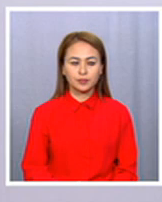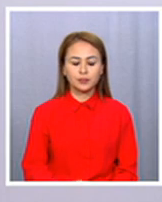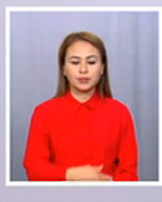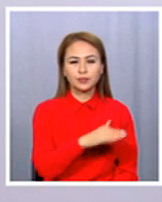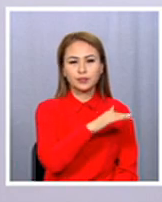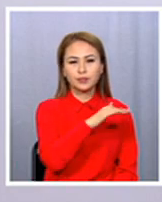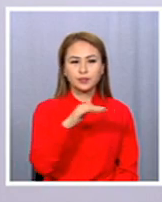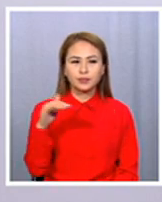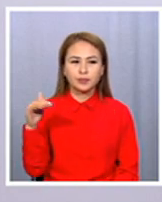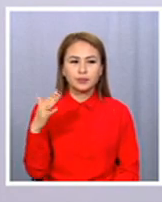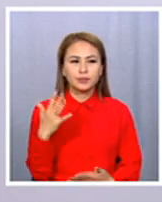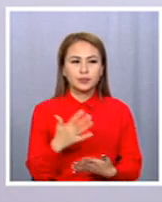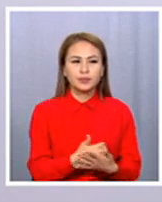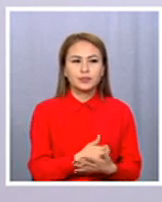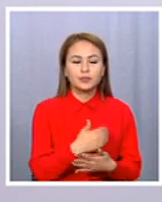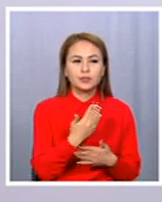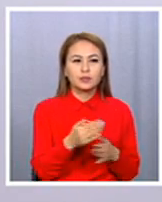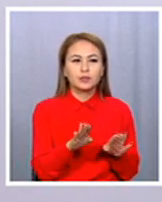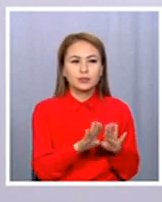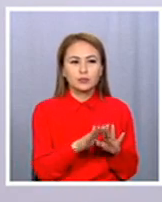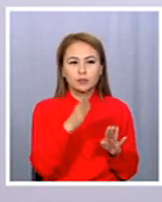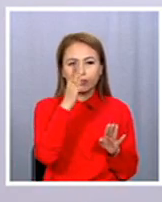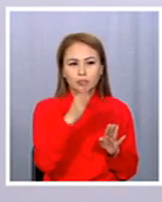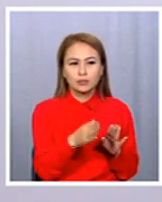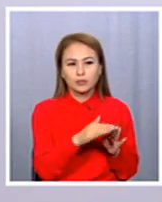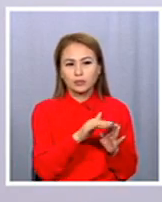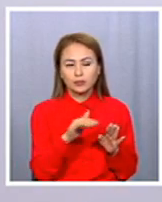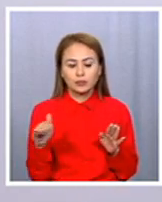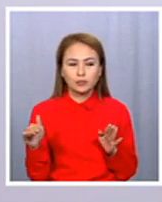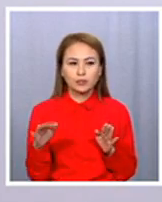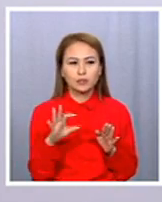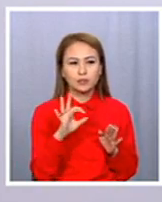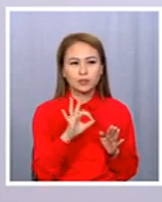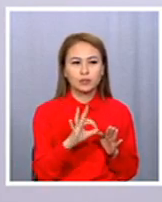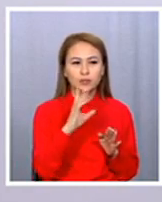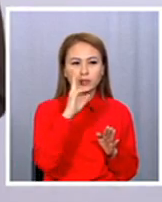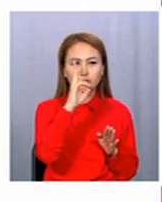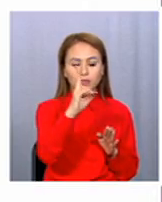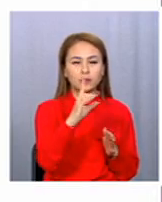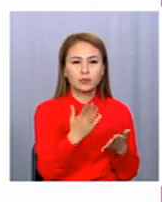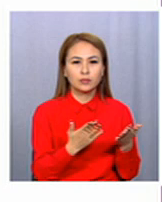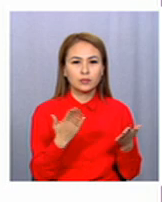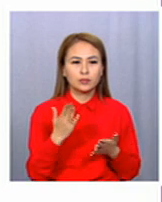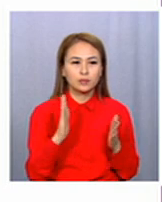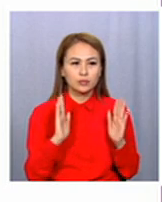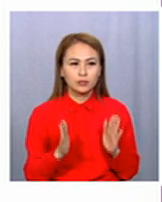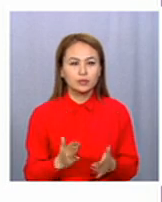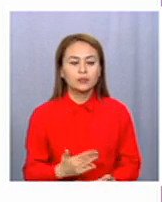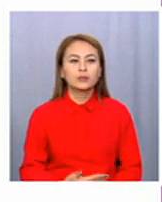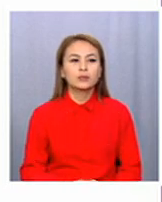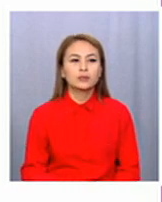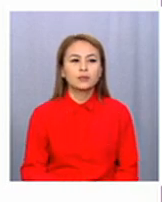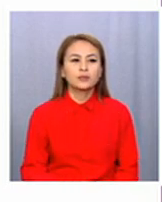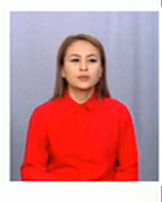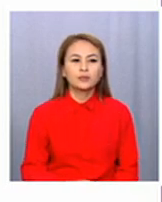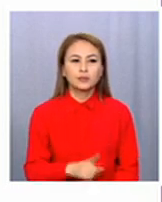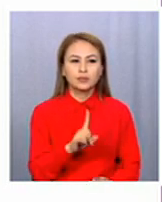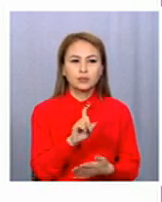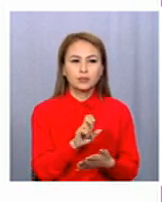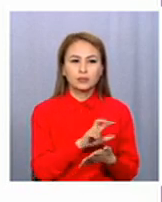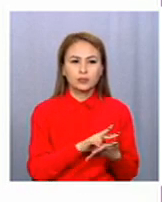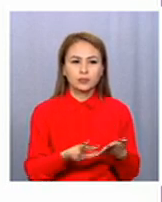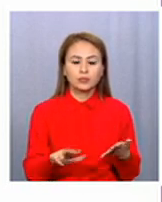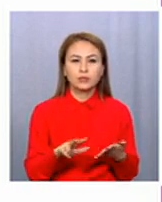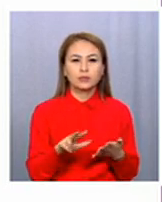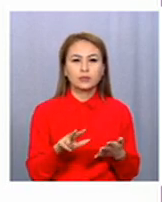алып, осы бұрышты қақ ортасынан бөлетін О, К сәулесін жүргізсек, Ойланайық балар. 180-ді 2-ге бөліп